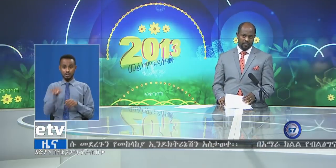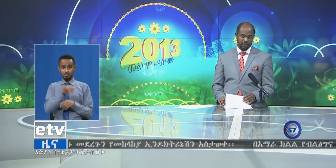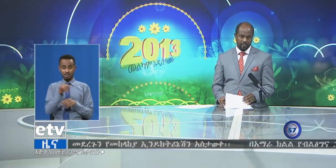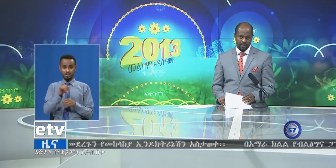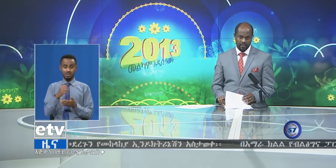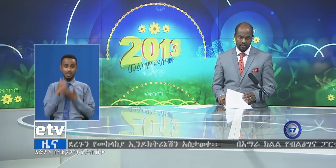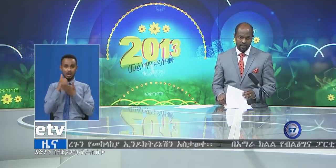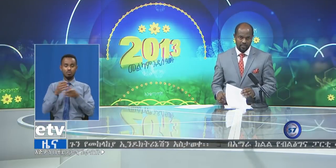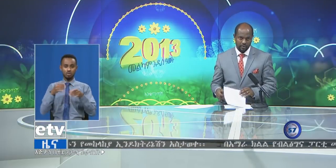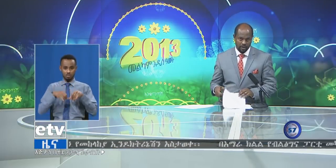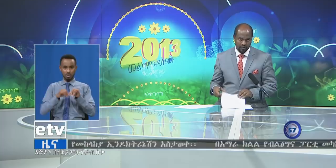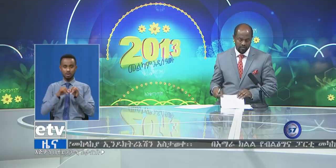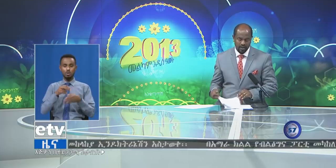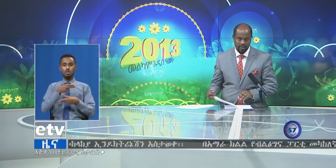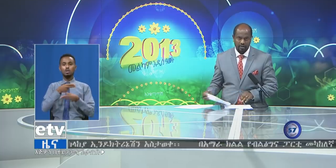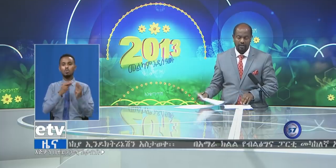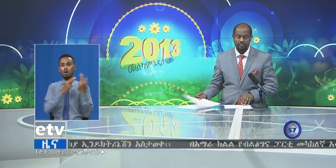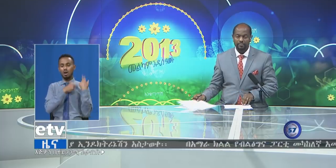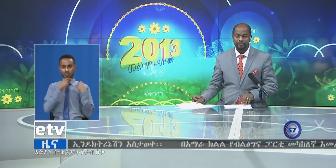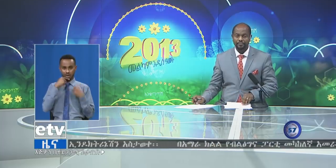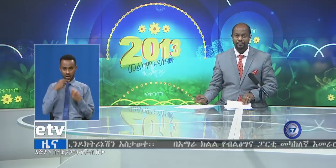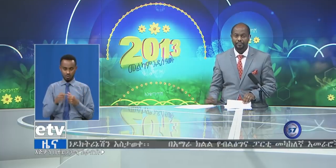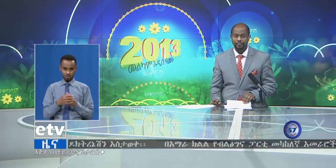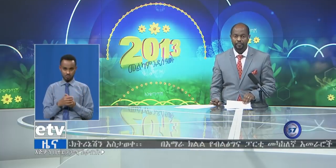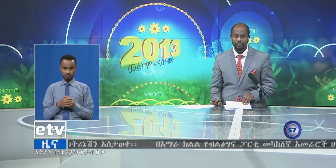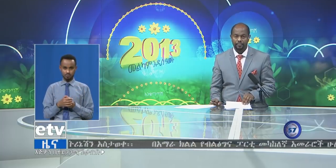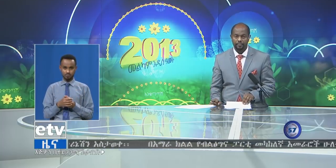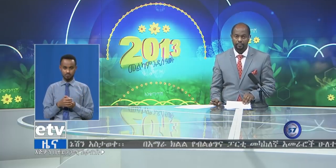በተመሳሳይ ድጋፉ እንደሚቀጥልም የቢሮ ኃላፊ ተናግረዋል።